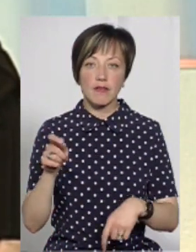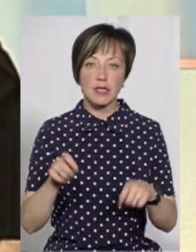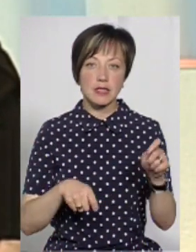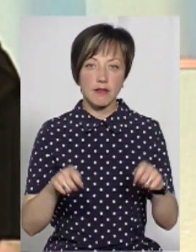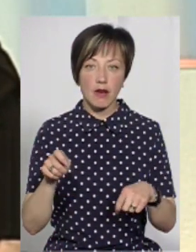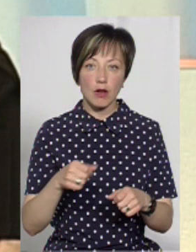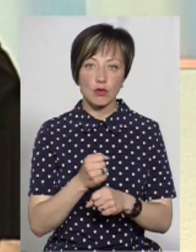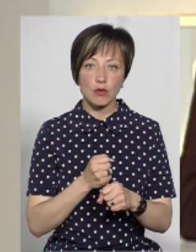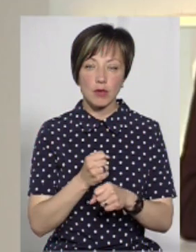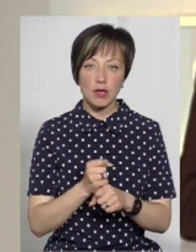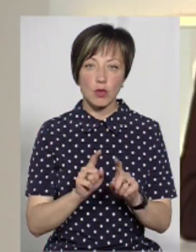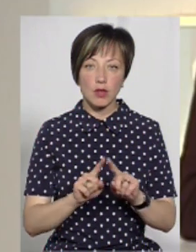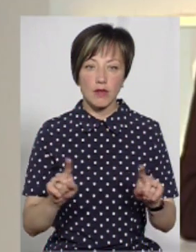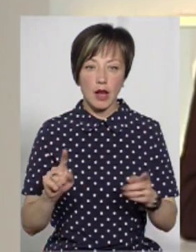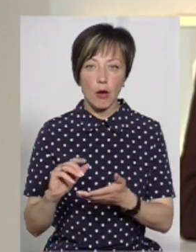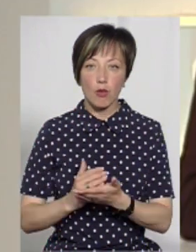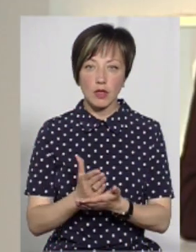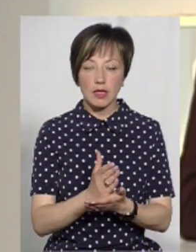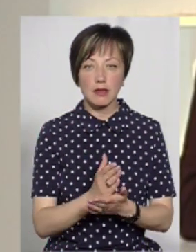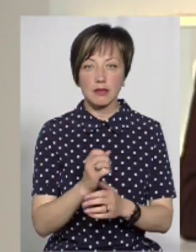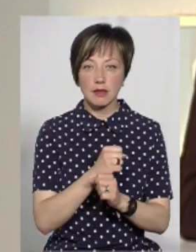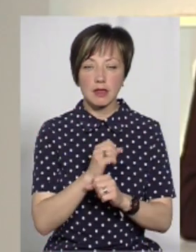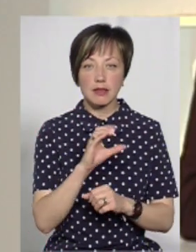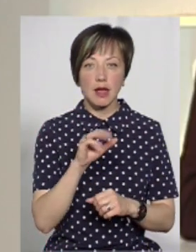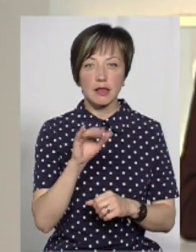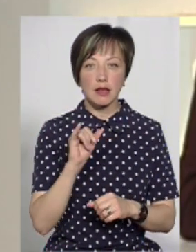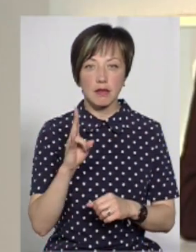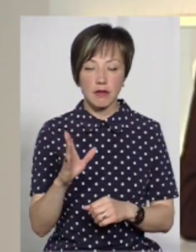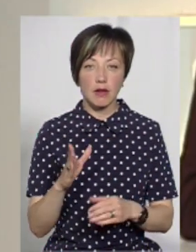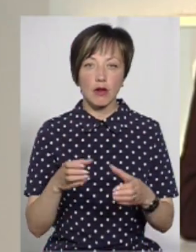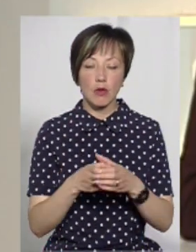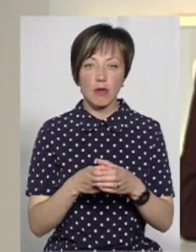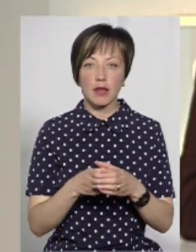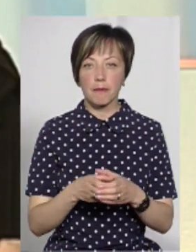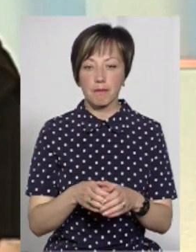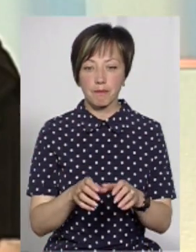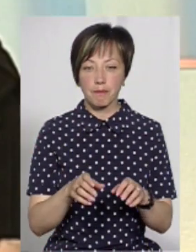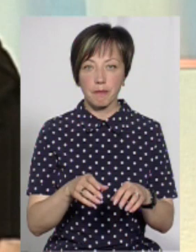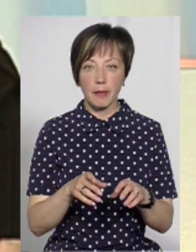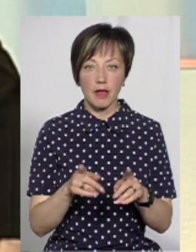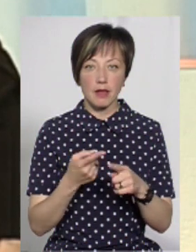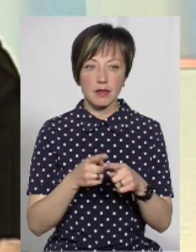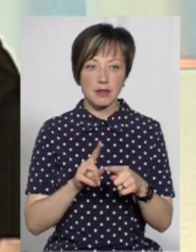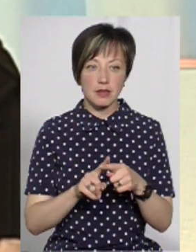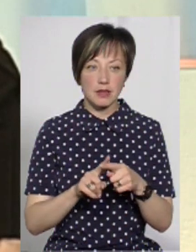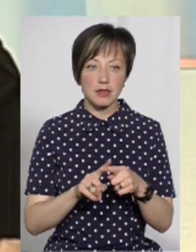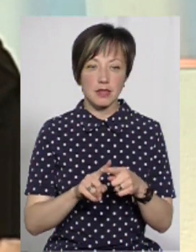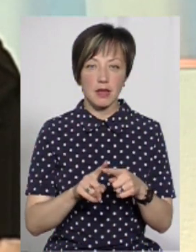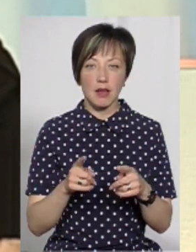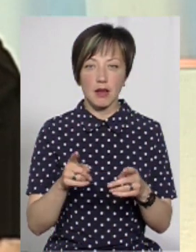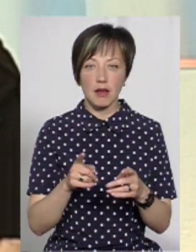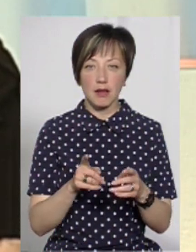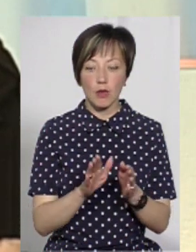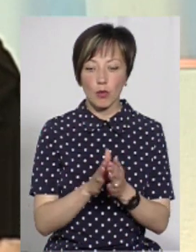фестиваль, розробили унікальний путівник Сатанівської громади. Я знаю, що цей путівник розійшовся навіть не в межах тільки